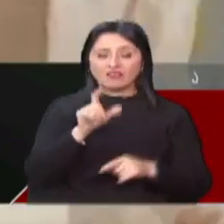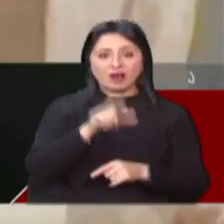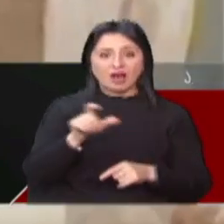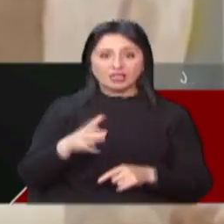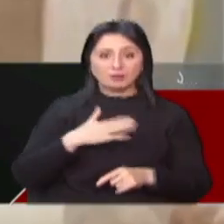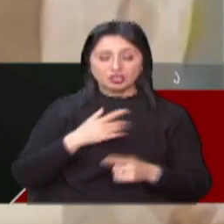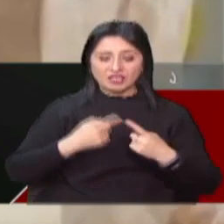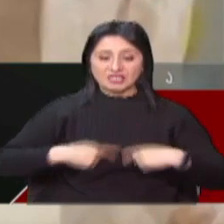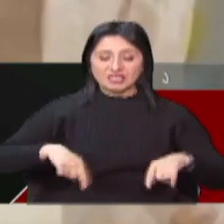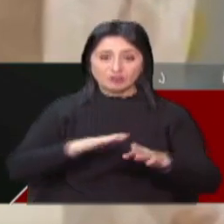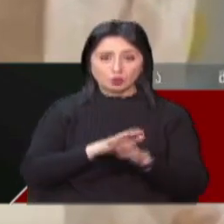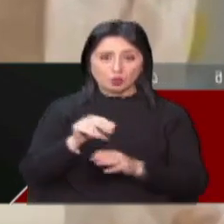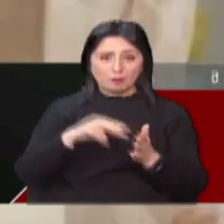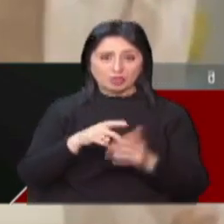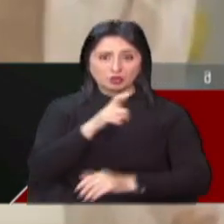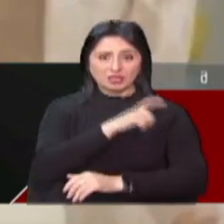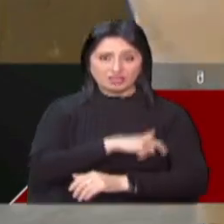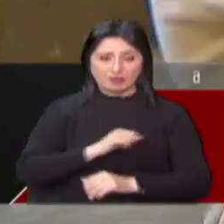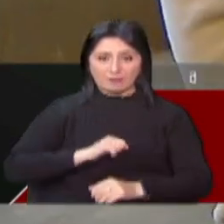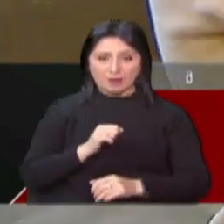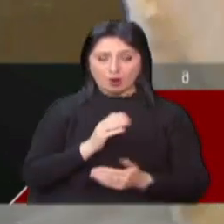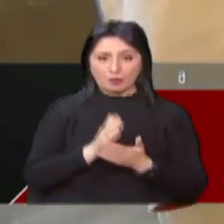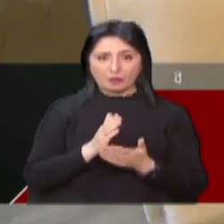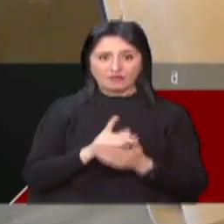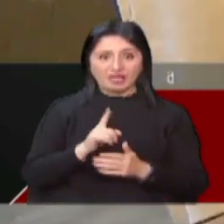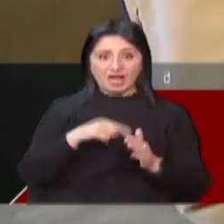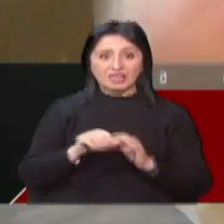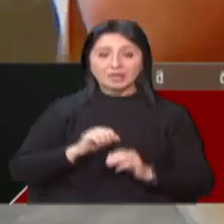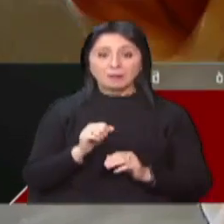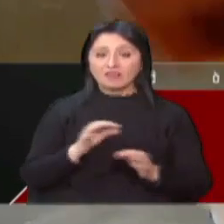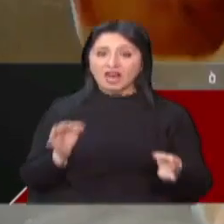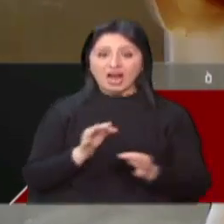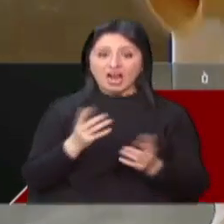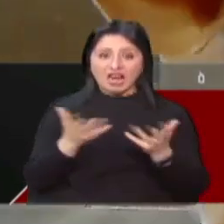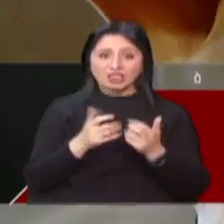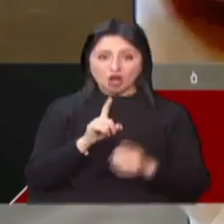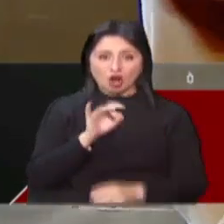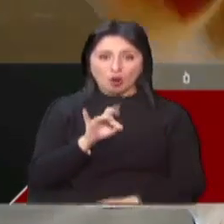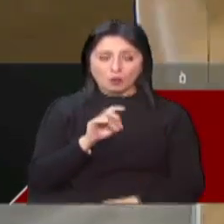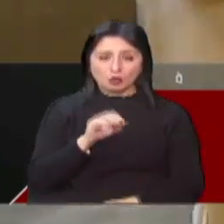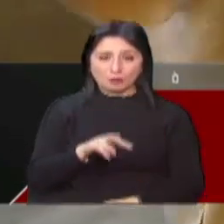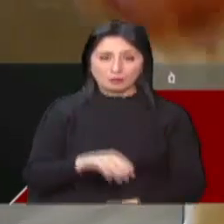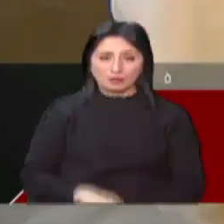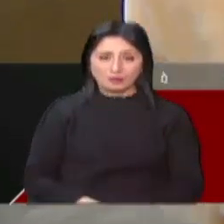ადამიანი ჩვენი საზოგადოების სრულფასოვანი წევრები და მეგობრები არიან, რადგან მეგობრები არასდროს ითვლიან ქრომოსომებს.